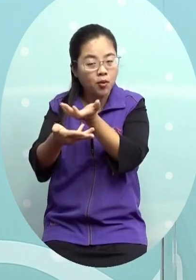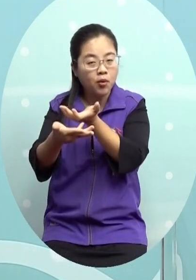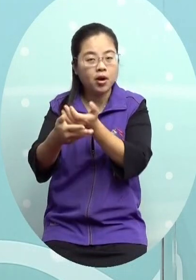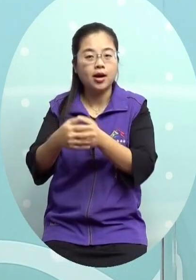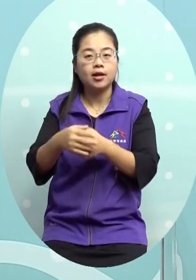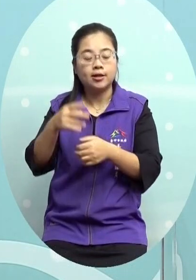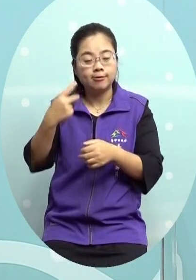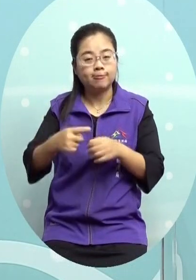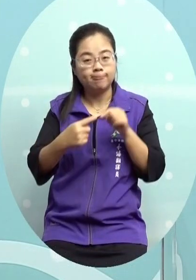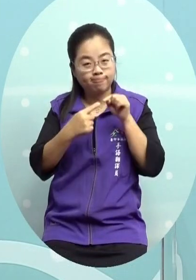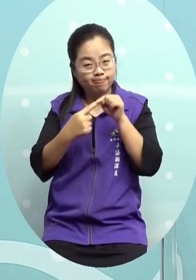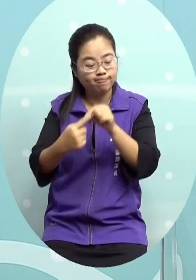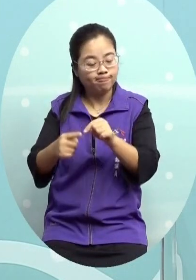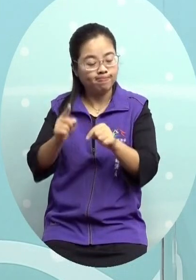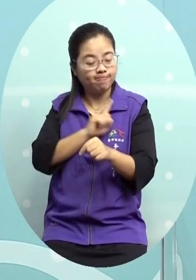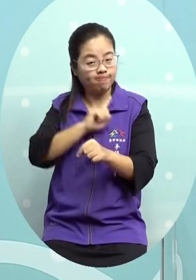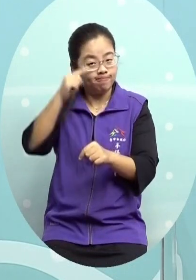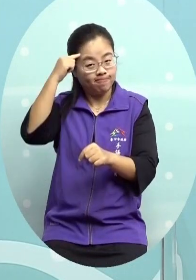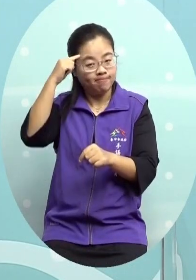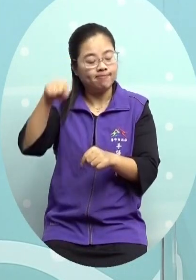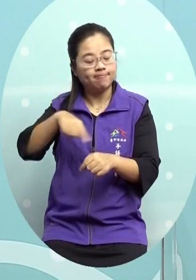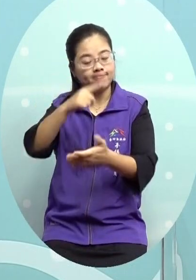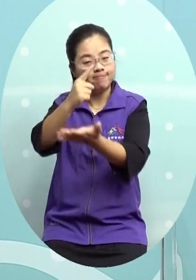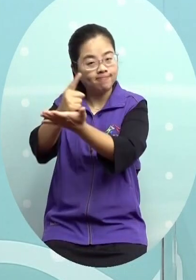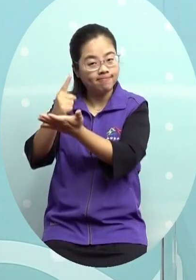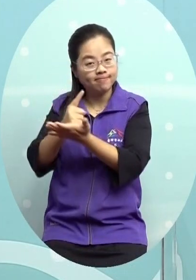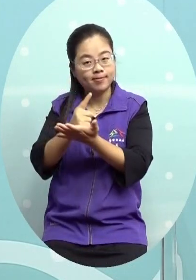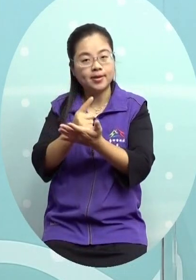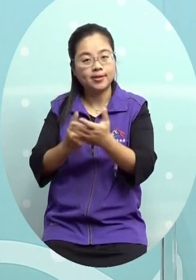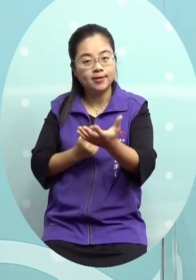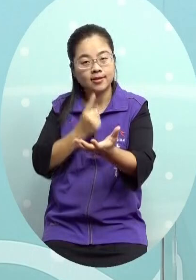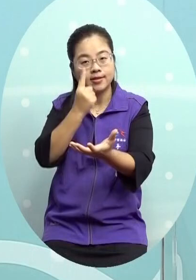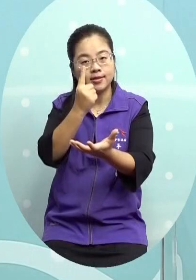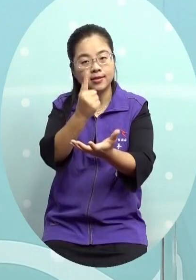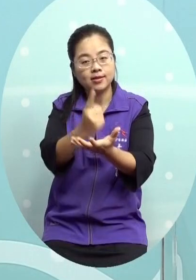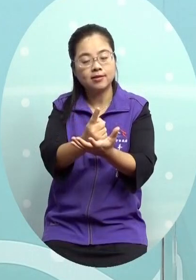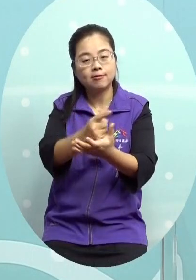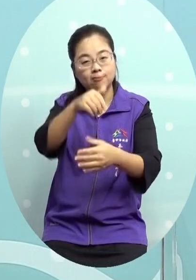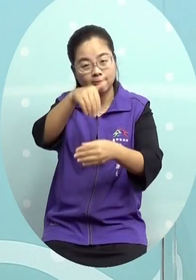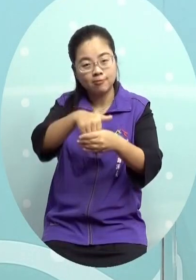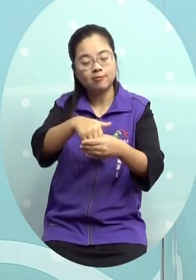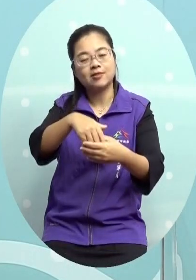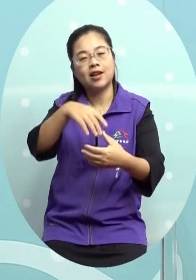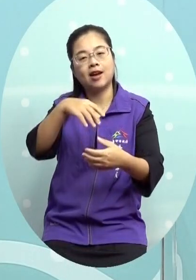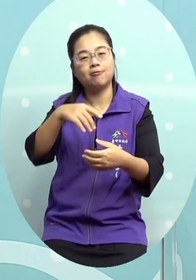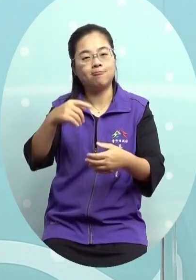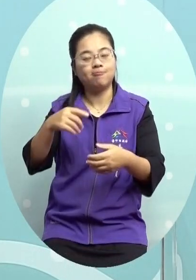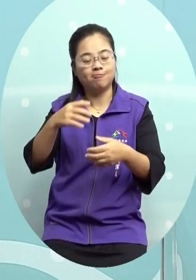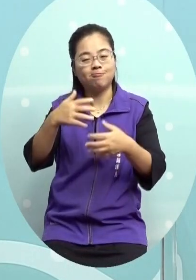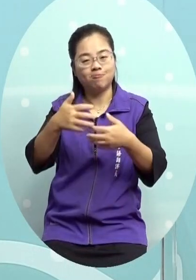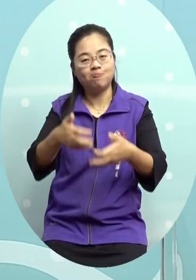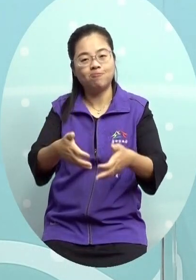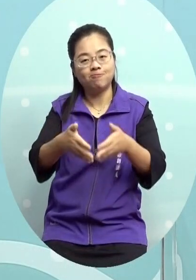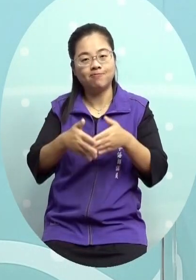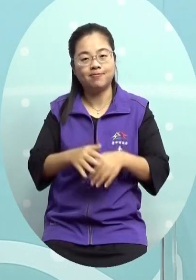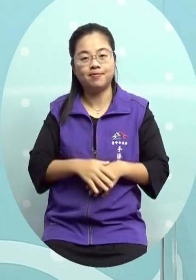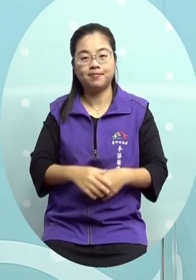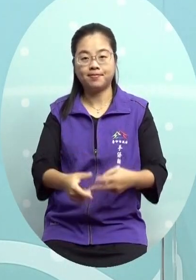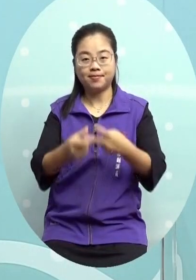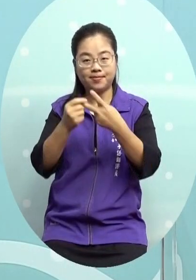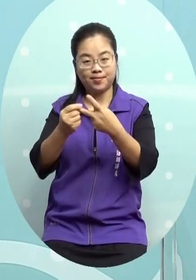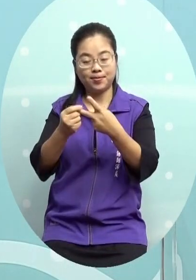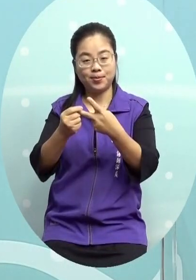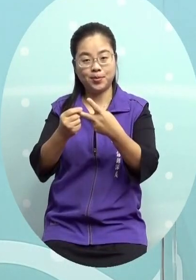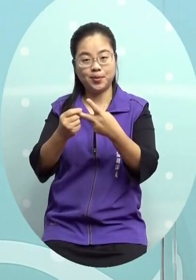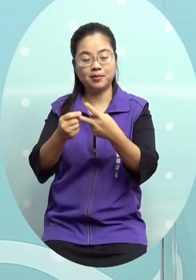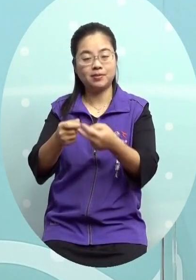场跟维持一贯的思维，是我们每个人在参与公众事务的过程中非常重要的部分。第二位发